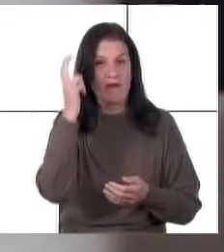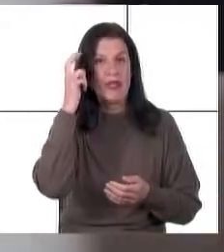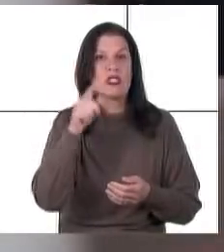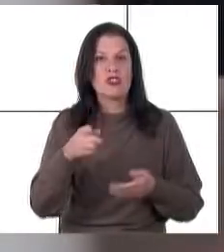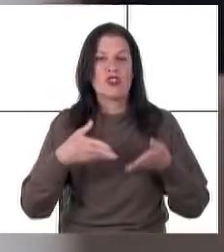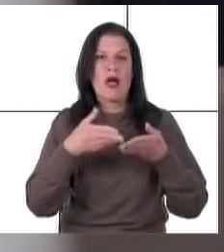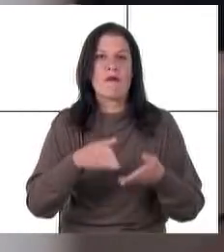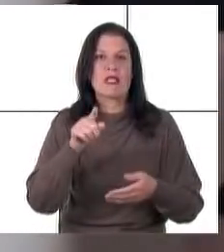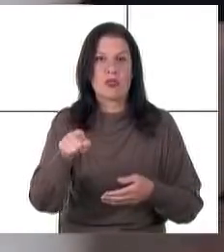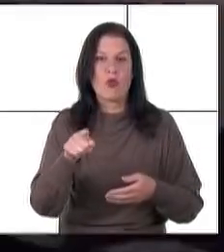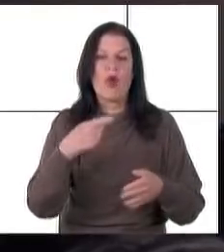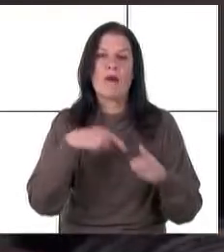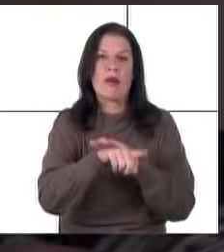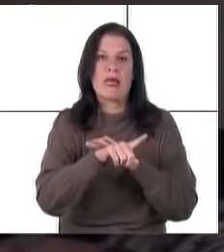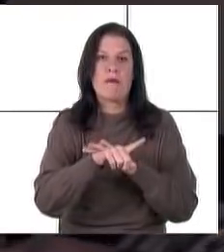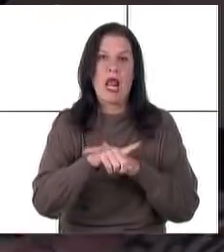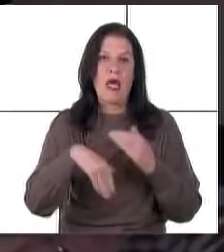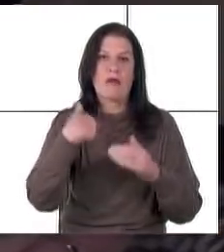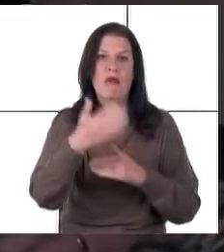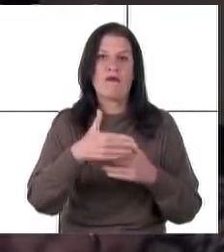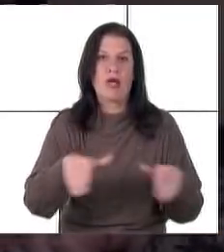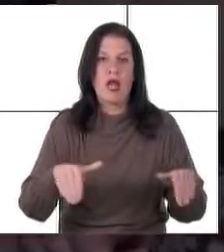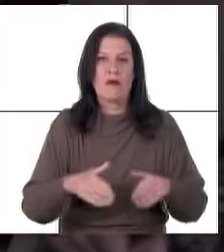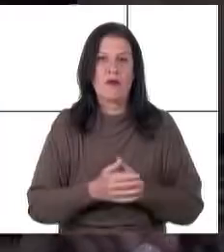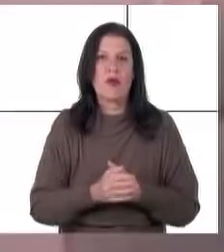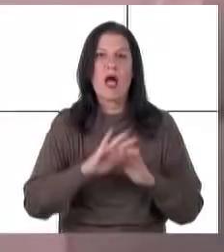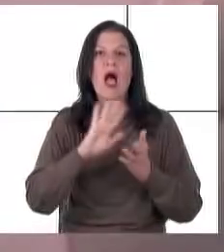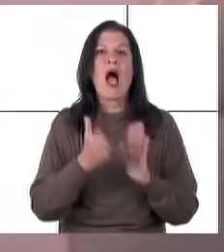להן להימלט אל מעבר לגבול. היא פרוסת אדנו ני